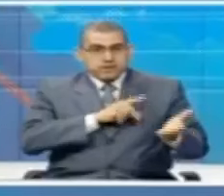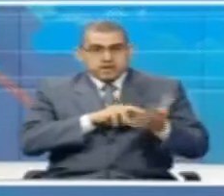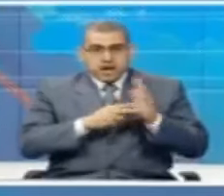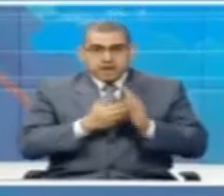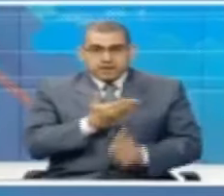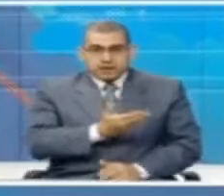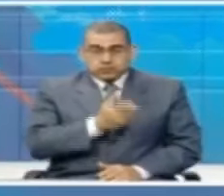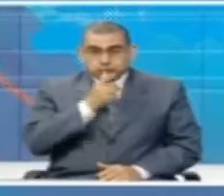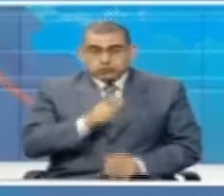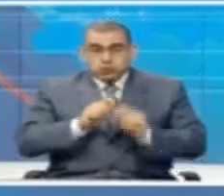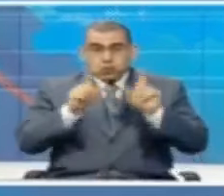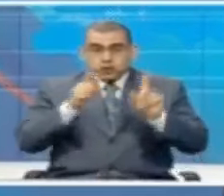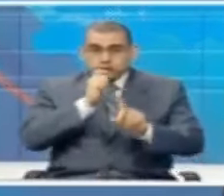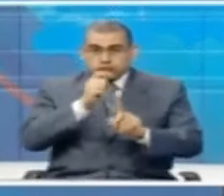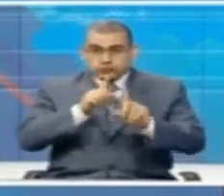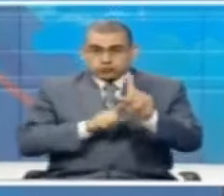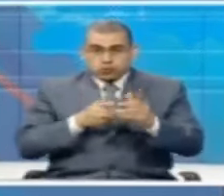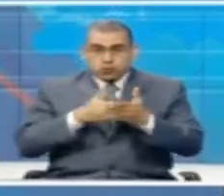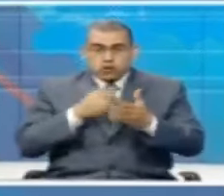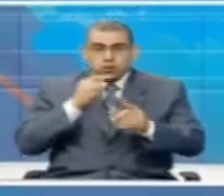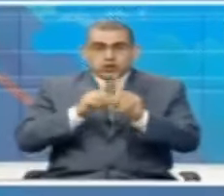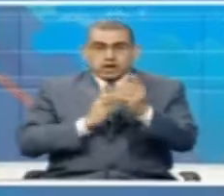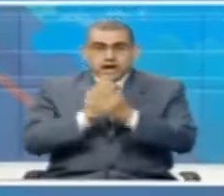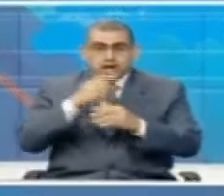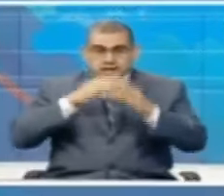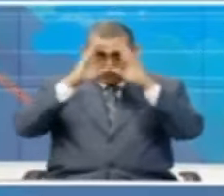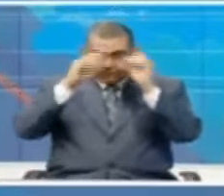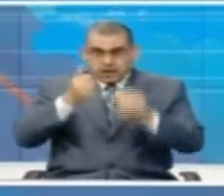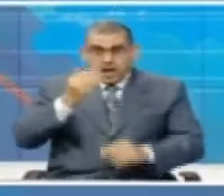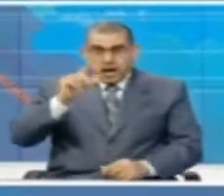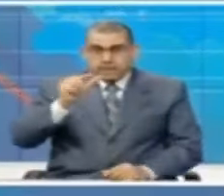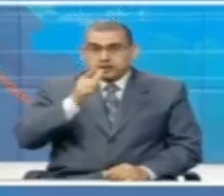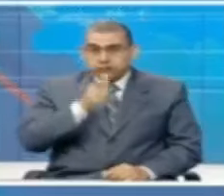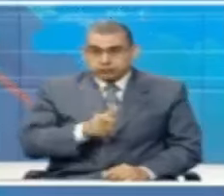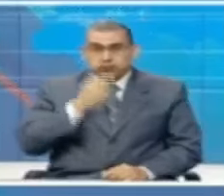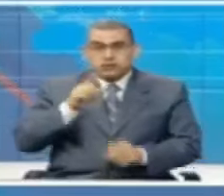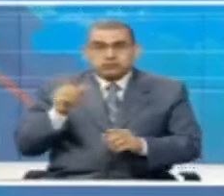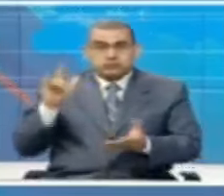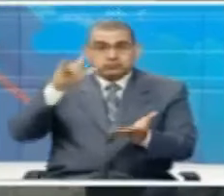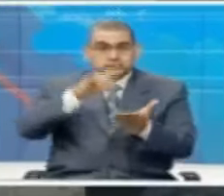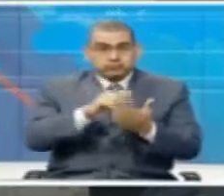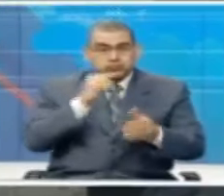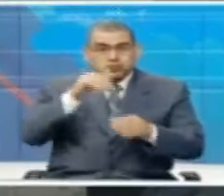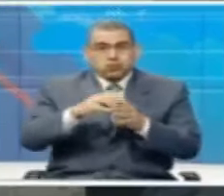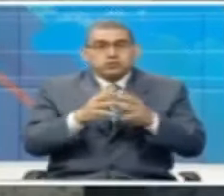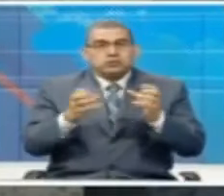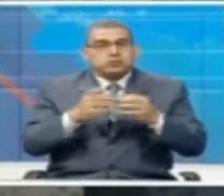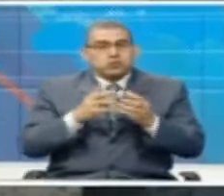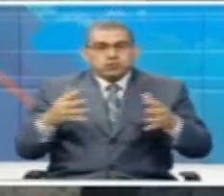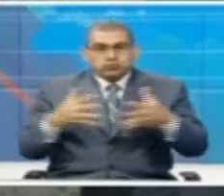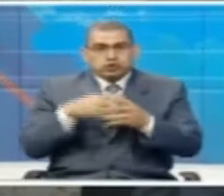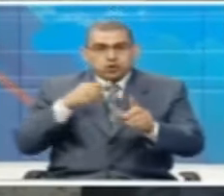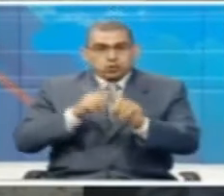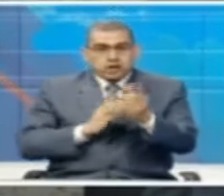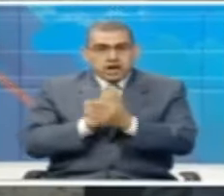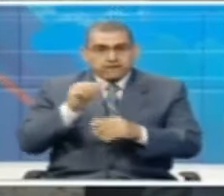والقضية الفلسطينية. وأوضح المتحدث باسم وزارة الخارجية السفير أحمد أبو زيد أن الزيارة ستتضمن مشاركة وزير